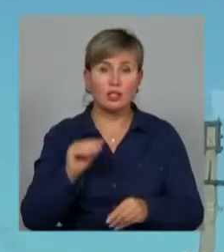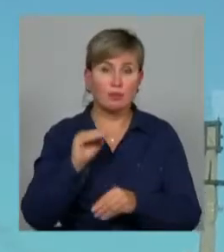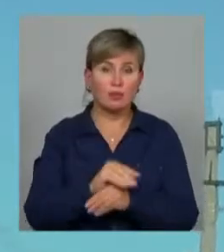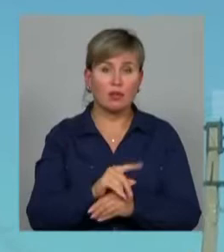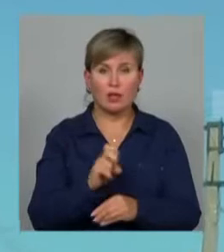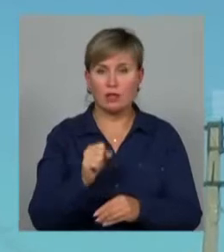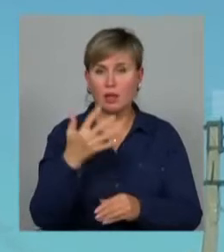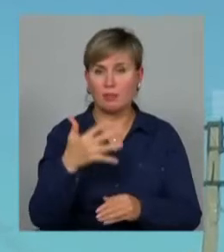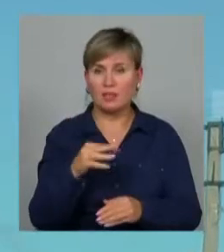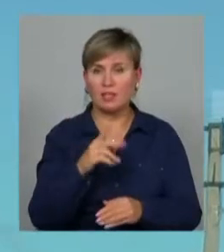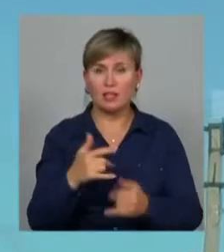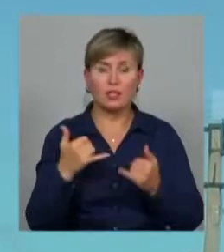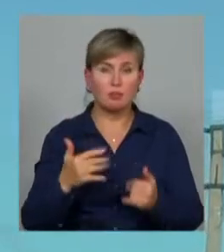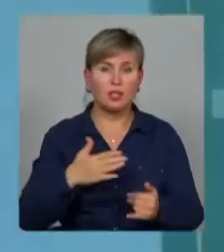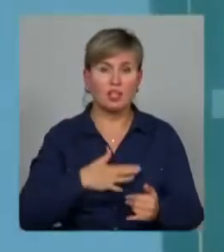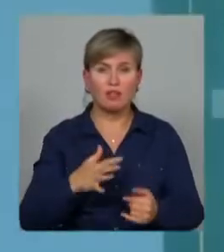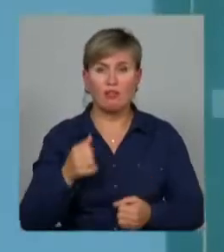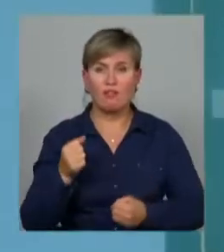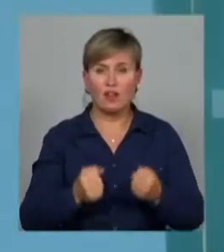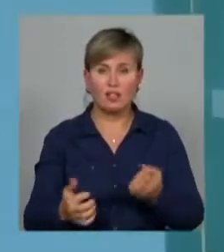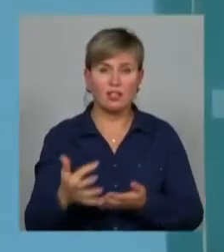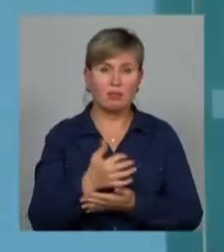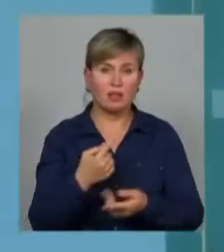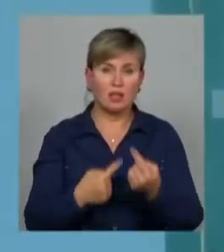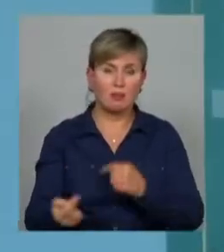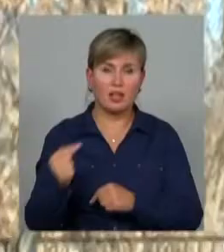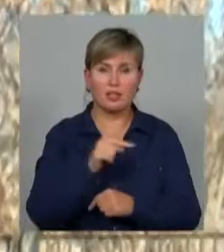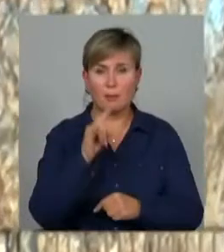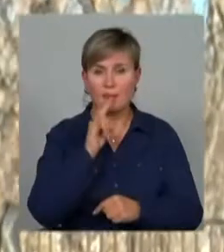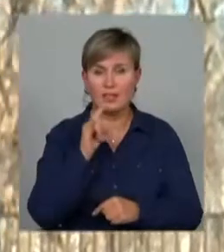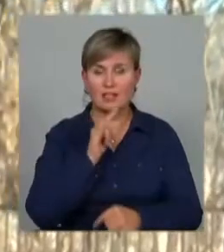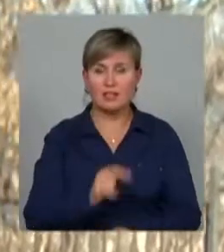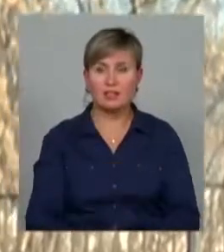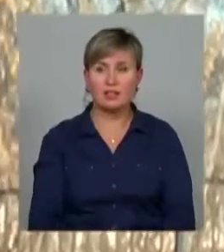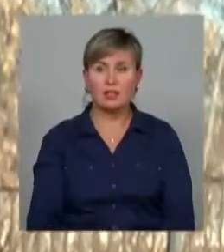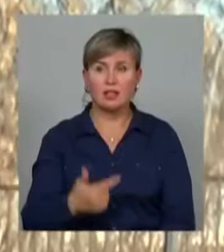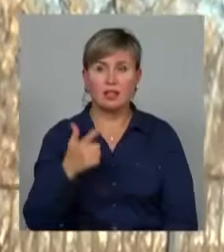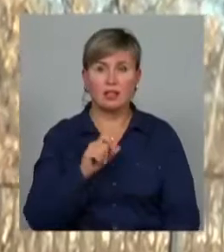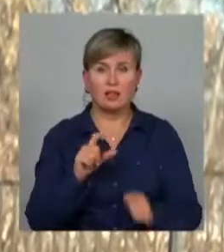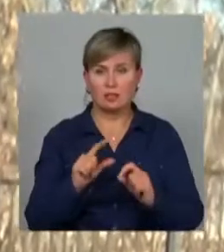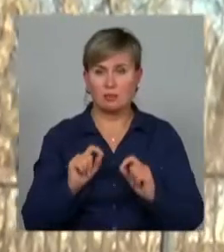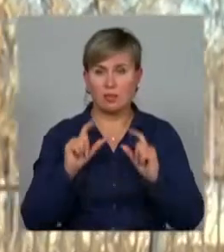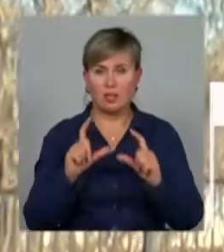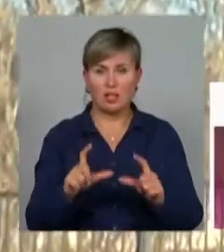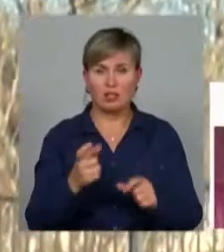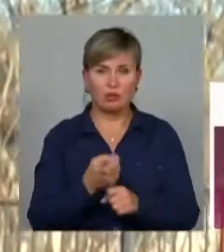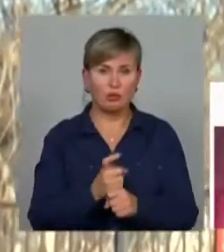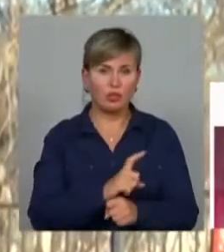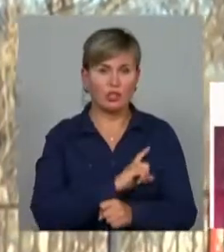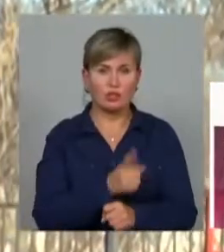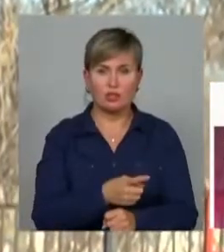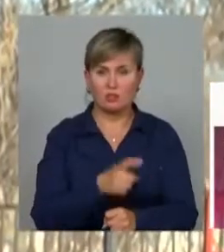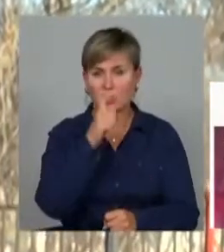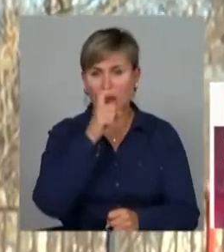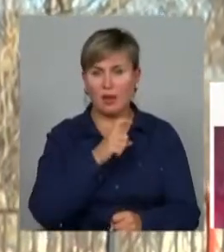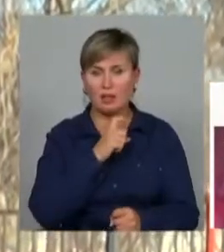на 50 тенге. Теперь недовольный водитель собирается снова перейти на бензин. Газ подорожал и очень сильно. Непонятно